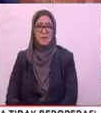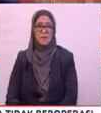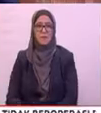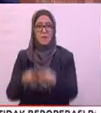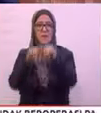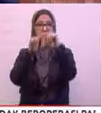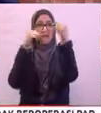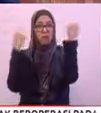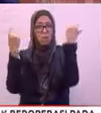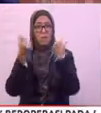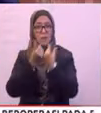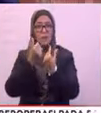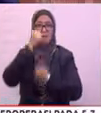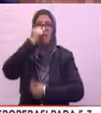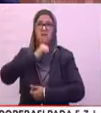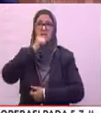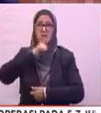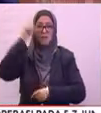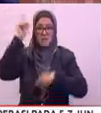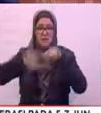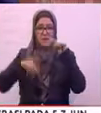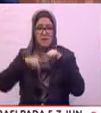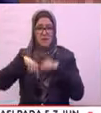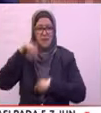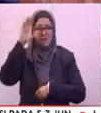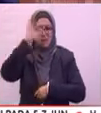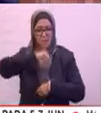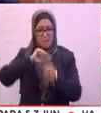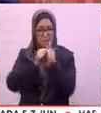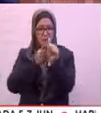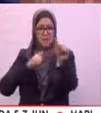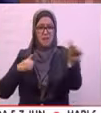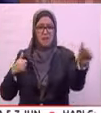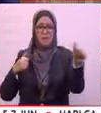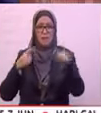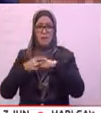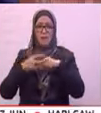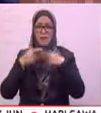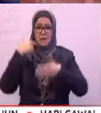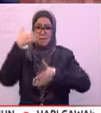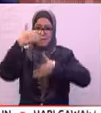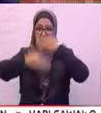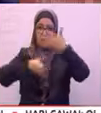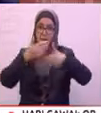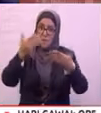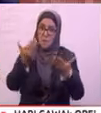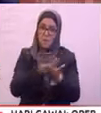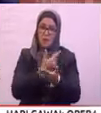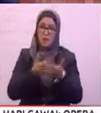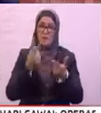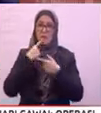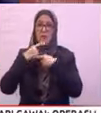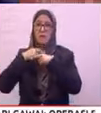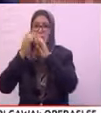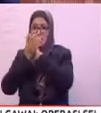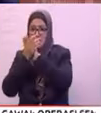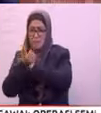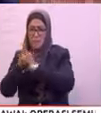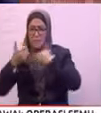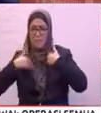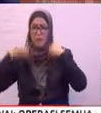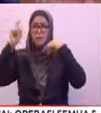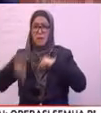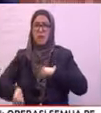Golongan wanita tidak boleh lagi ketinggalan dalam meniti arus modernisasi. Keupayaan dimiliki perlu dimanfaatkan sepenuhnya dalam memastikan